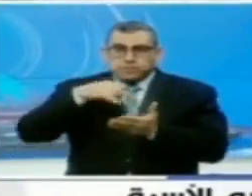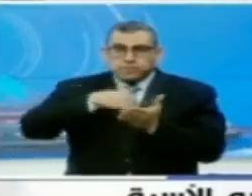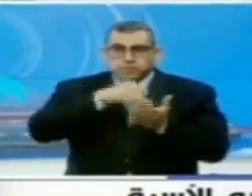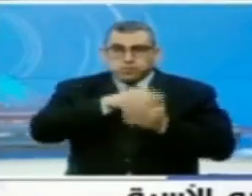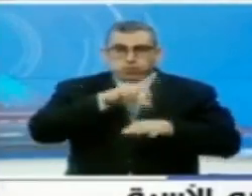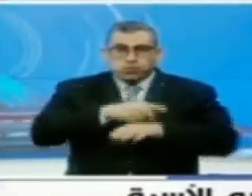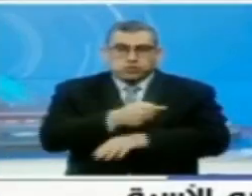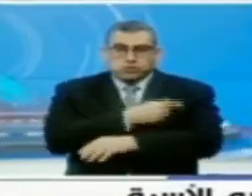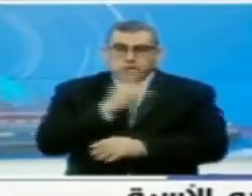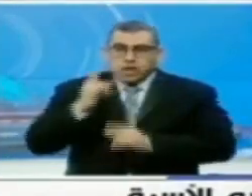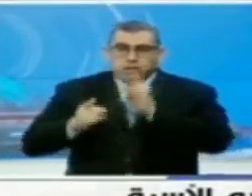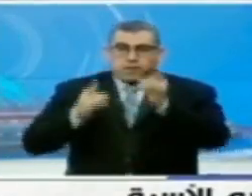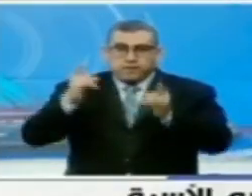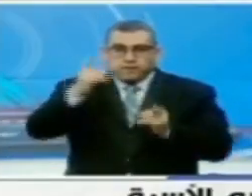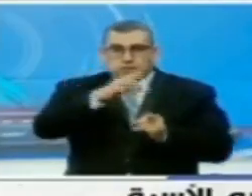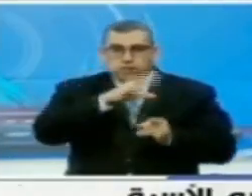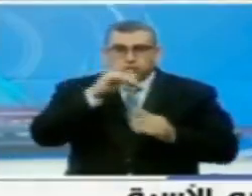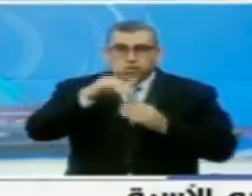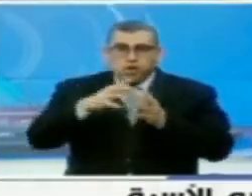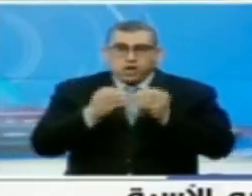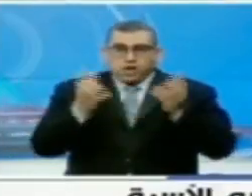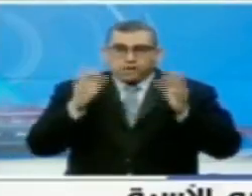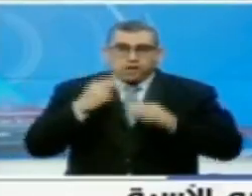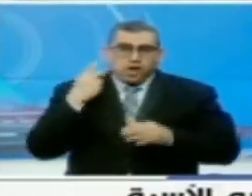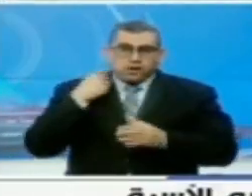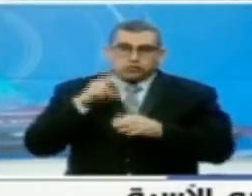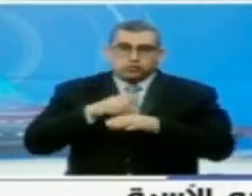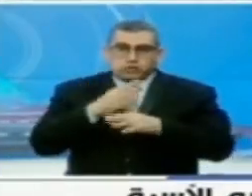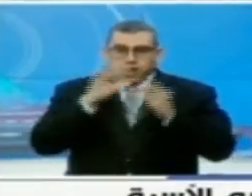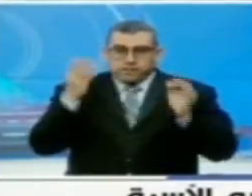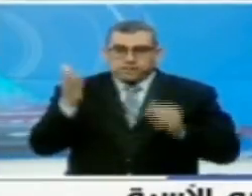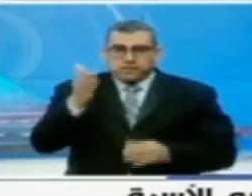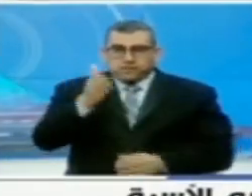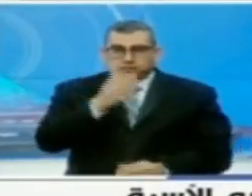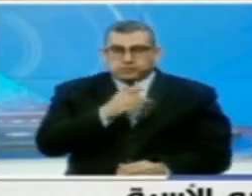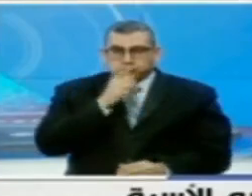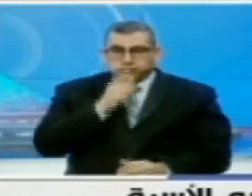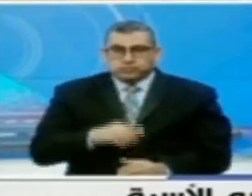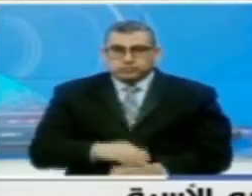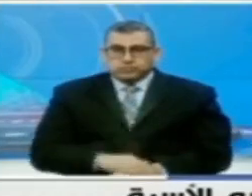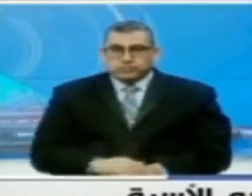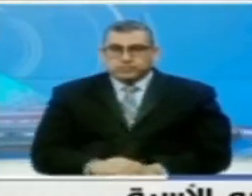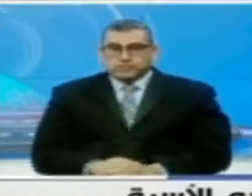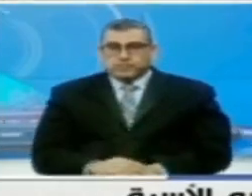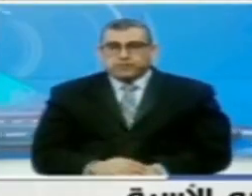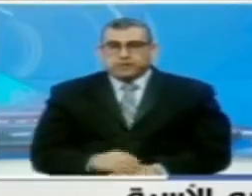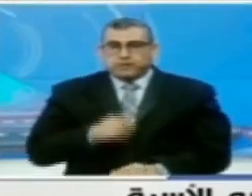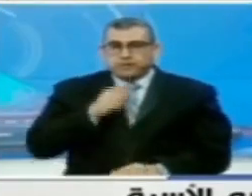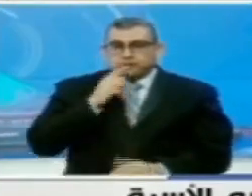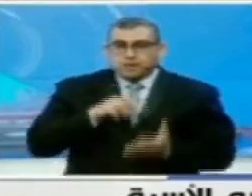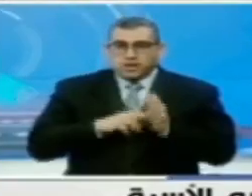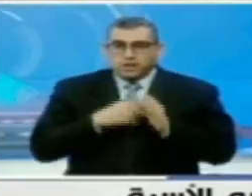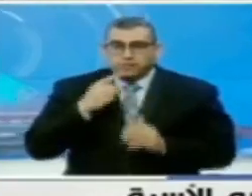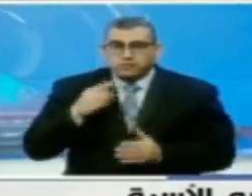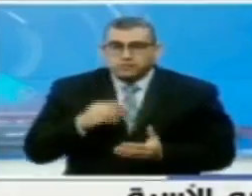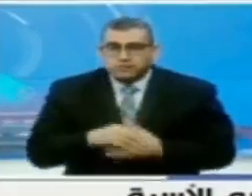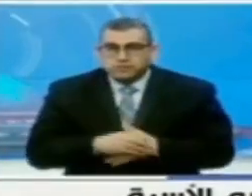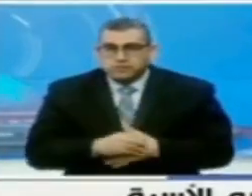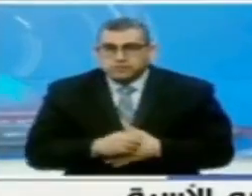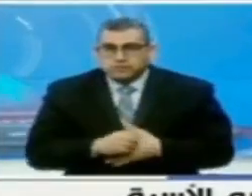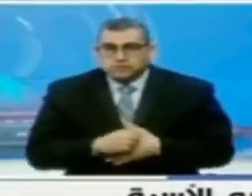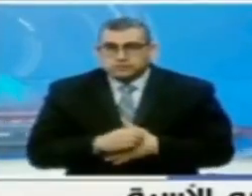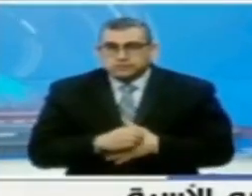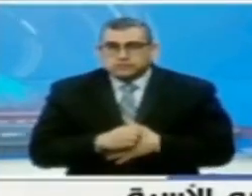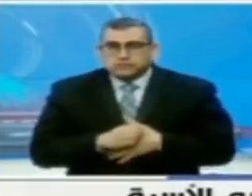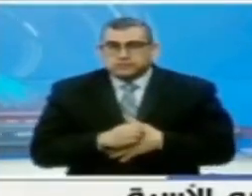والقوافل المتنقلة التي تتضمن العديد من التخصصات العلاجية المختلفة. مقدم الخدمة كله مدرب سواء أطباء تمريض رائدات على الرسائل